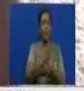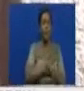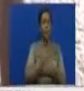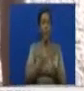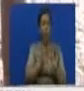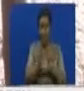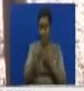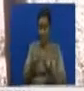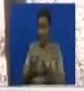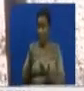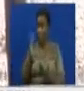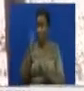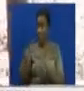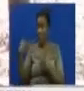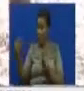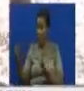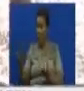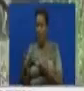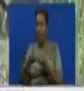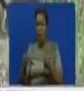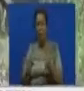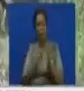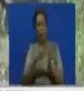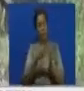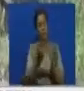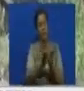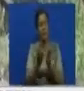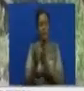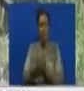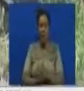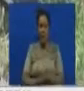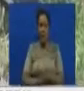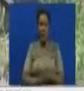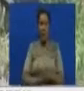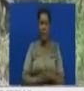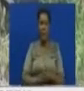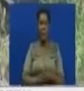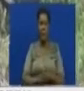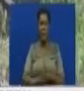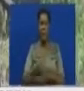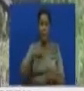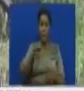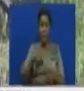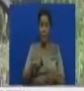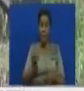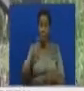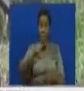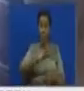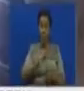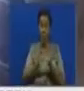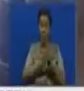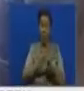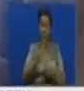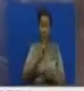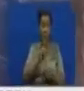kukosekana kwa nishati hiyo imeathiri viwanda. Sababu hapa kwa siku natumia mafuta kama lita 10.